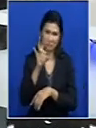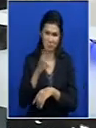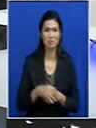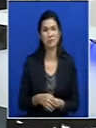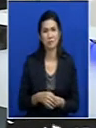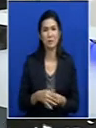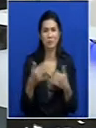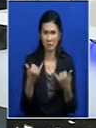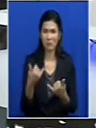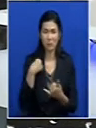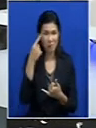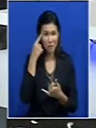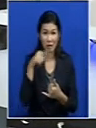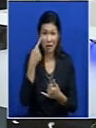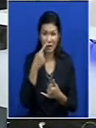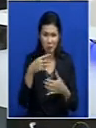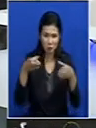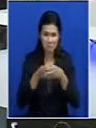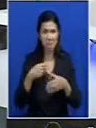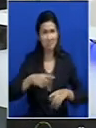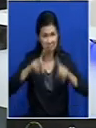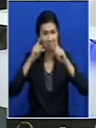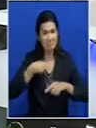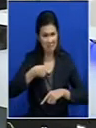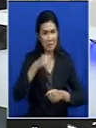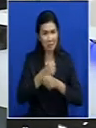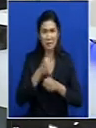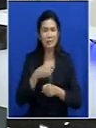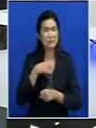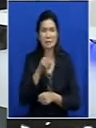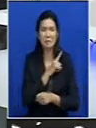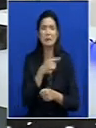วยกันครับ ค่ะรอบนี้ยังไม่มีกลุ่มไหนที่ออกมาอ้างตัวแสดงความรับผิดชอบกับเหตุการณ์ที่เกิดขึ้นนะคะ